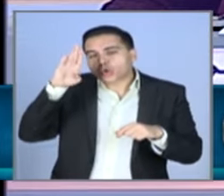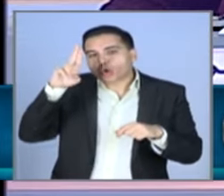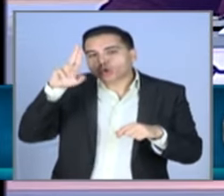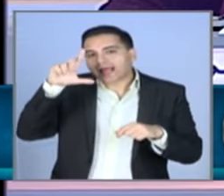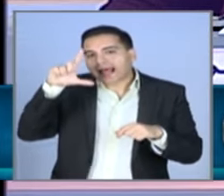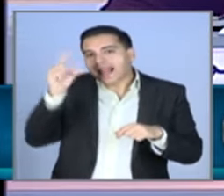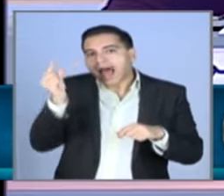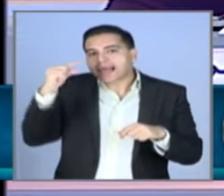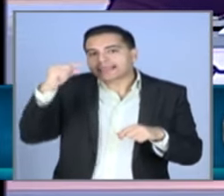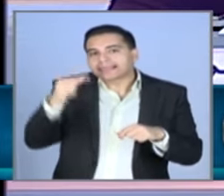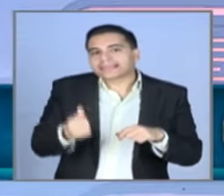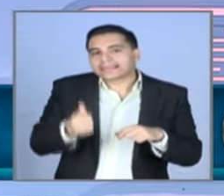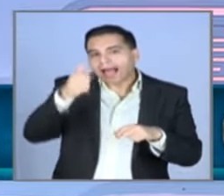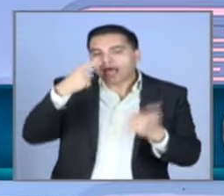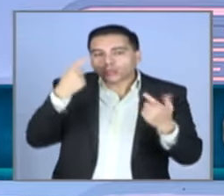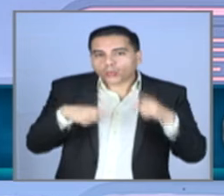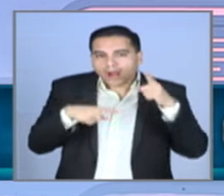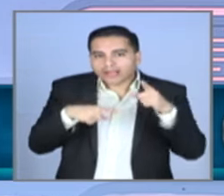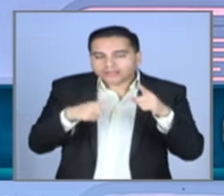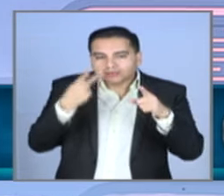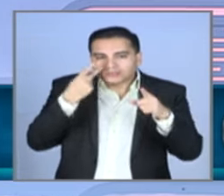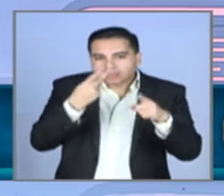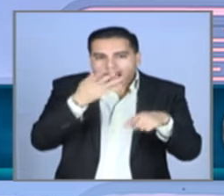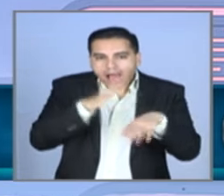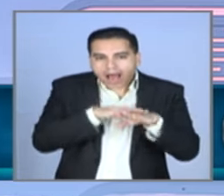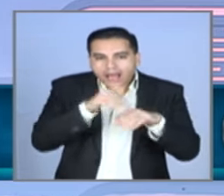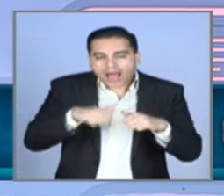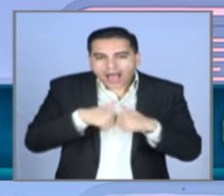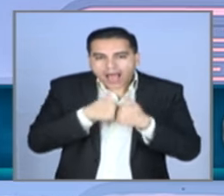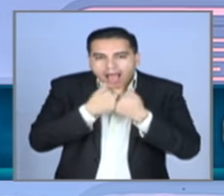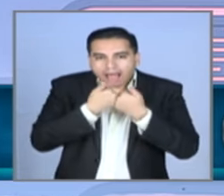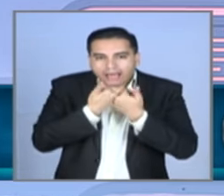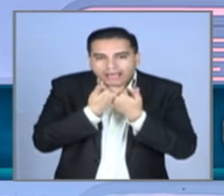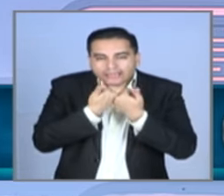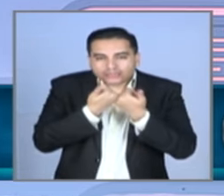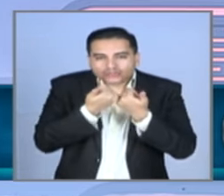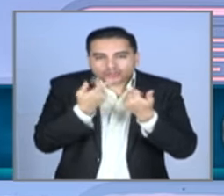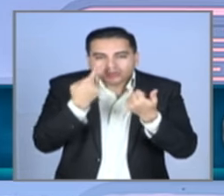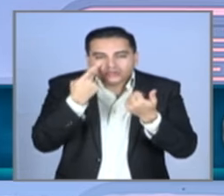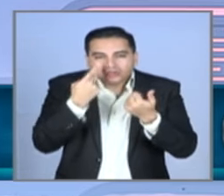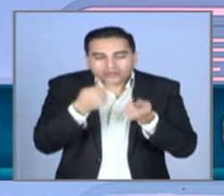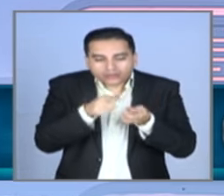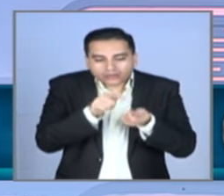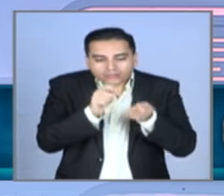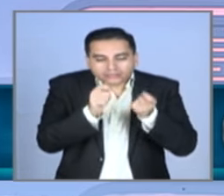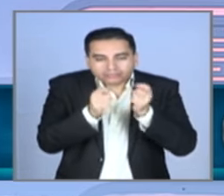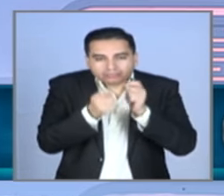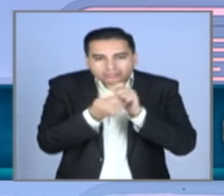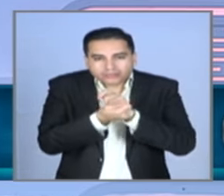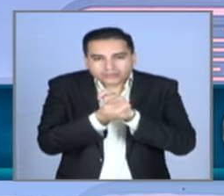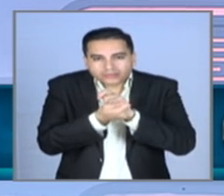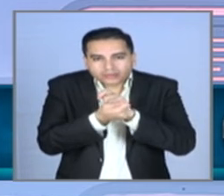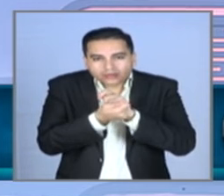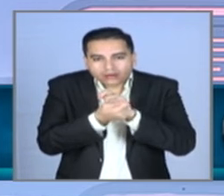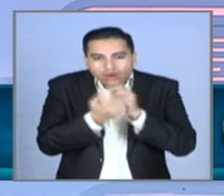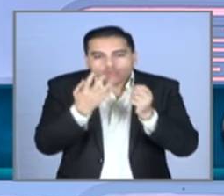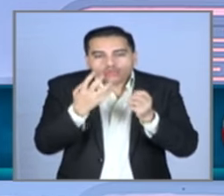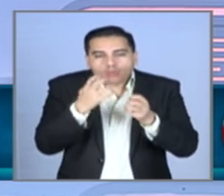لاحظ إن لما بيترك الجير الحي لفترة بيتحول لحجر جيري،